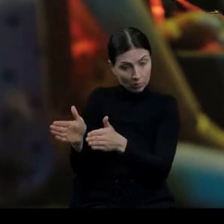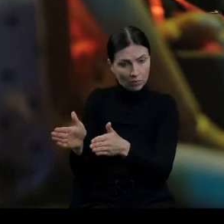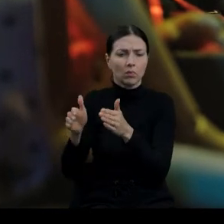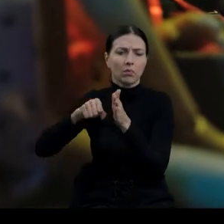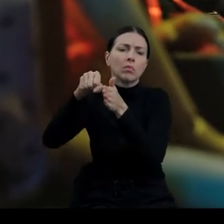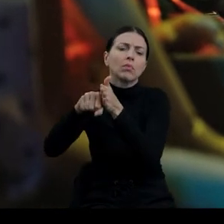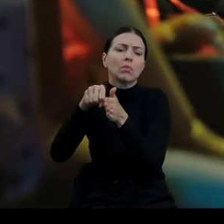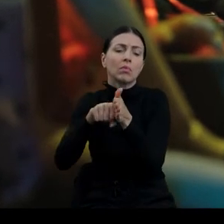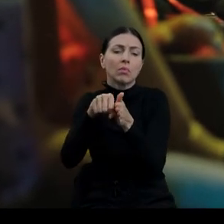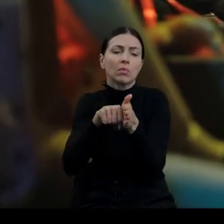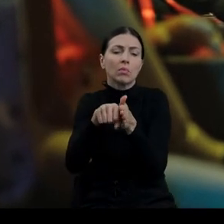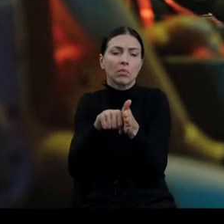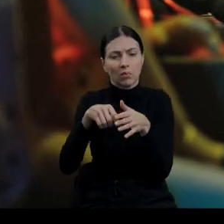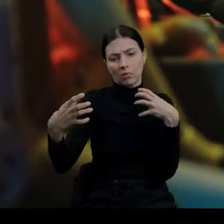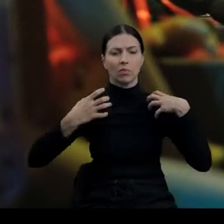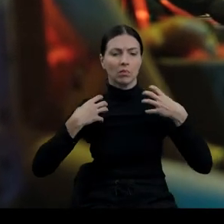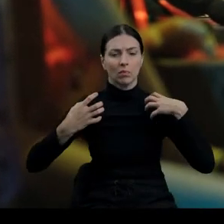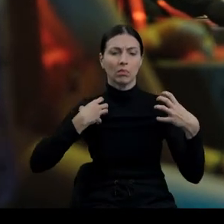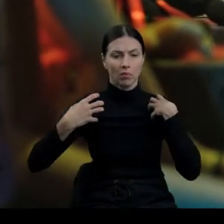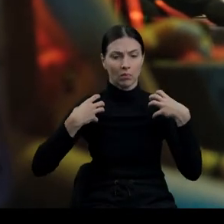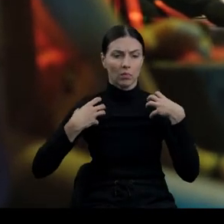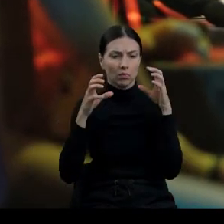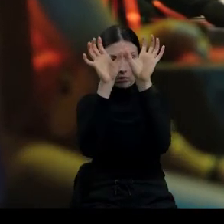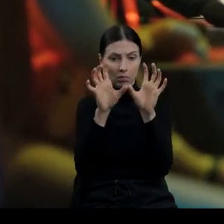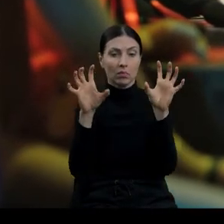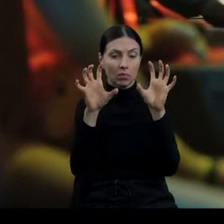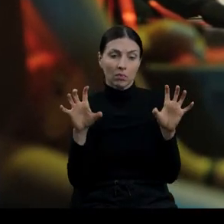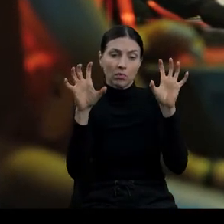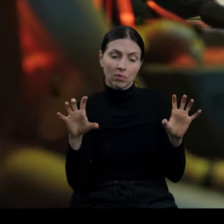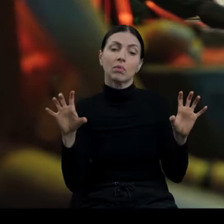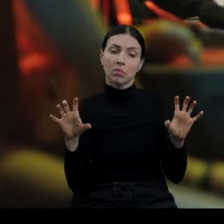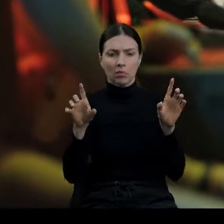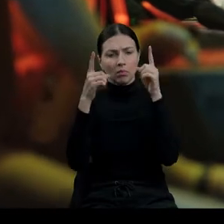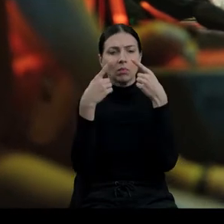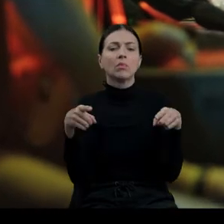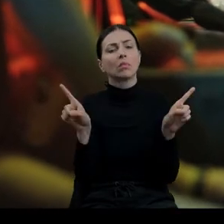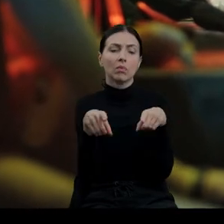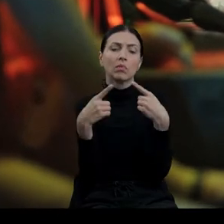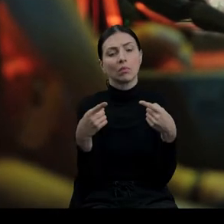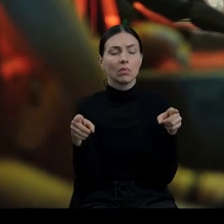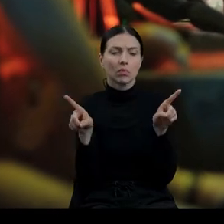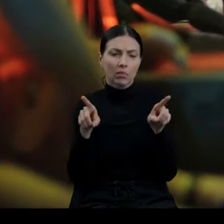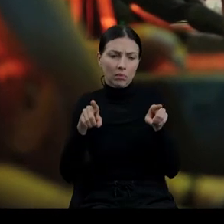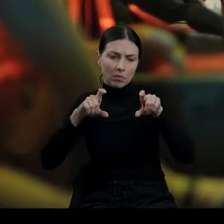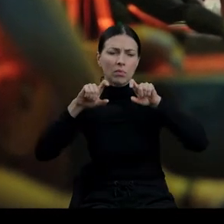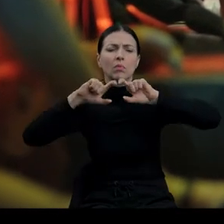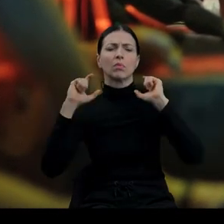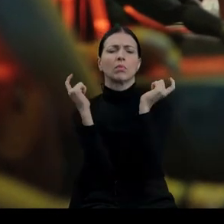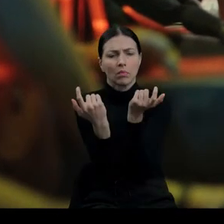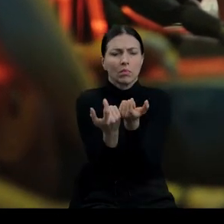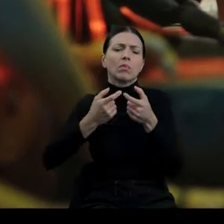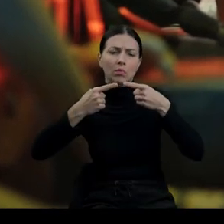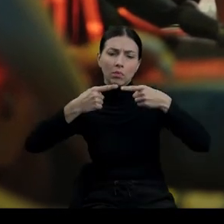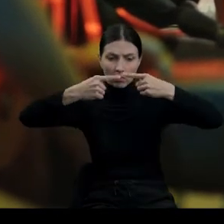była pisana dla reżysera, dla aktorów, dla scenografa, dla